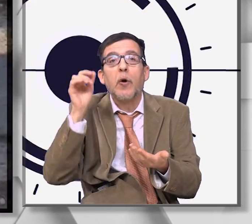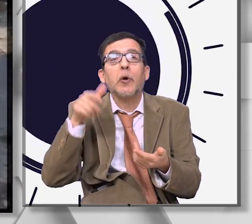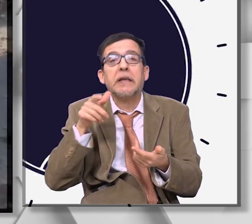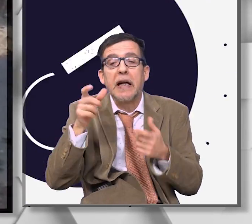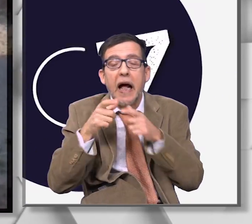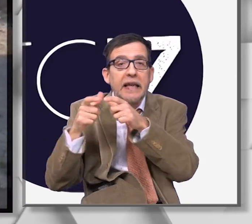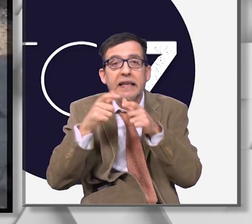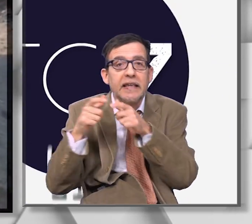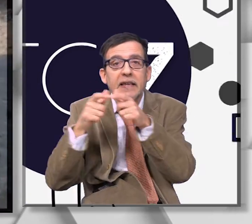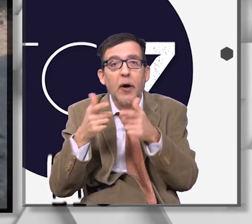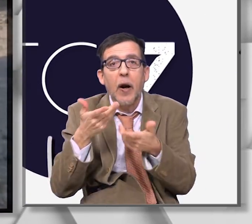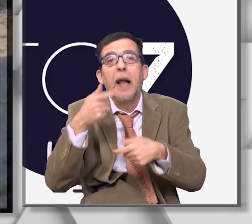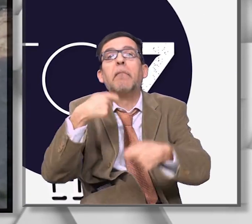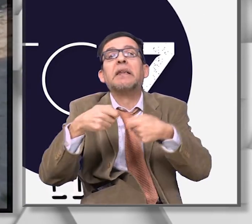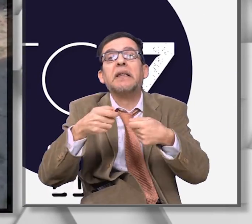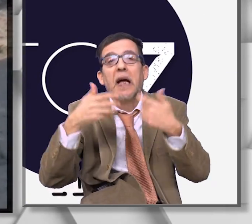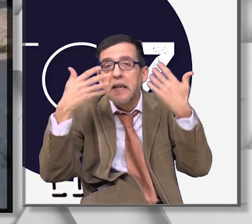concluso il presidente